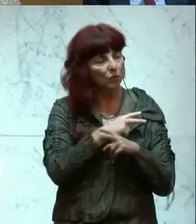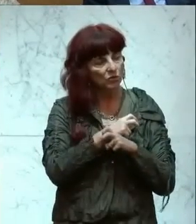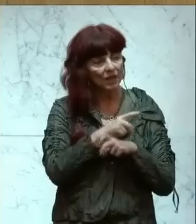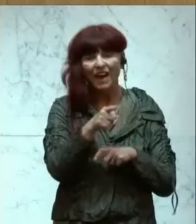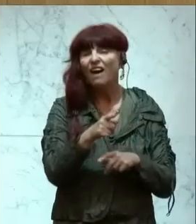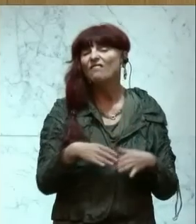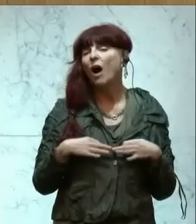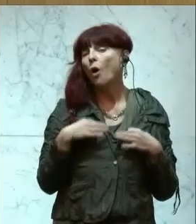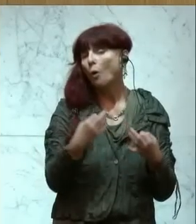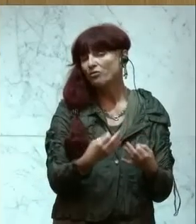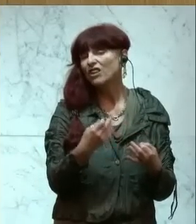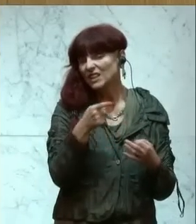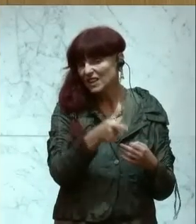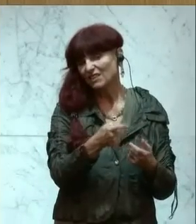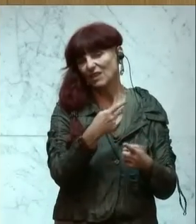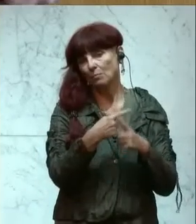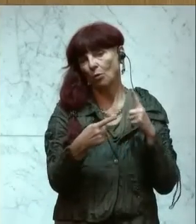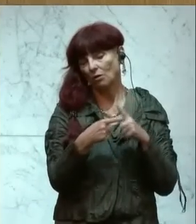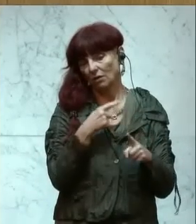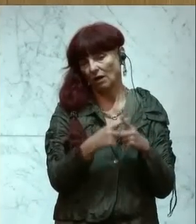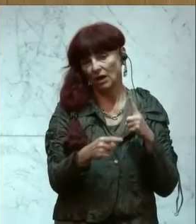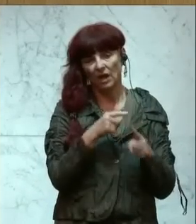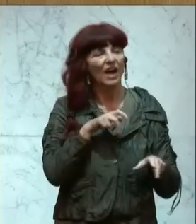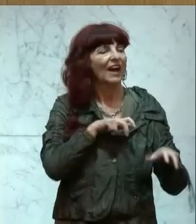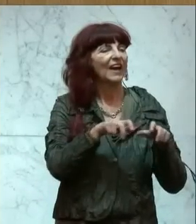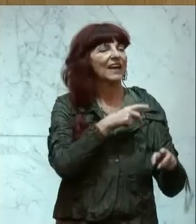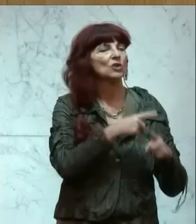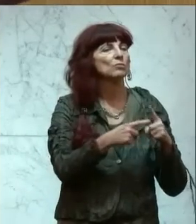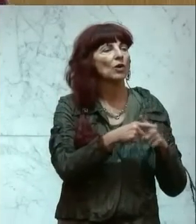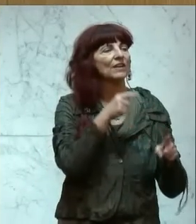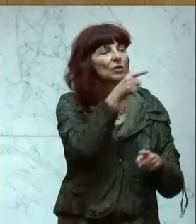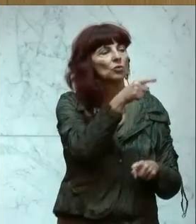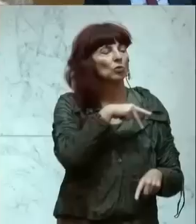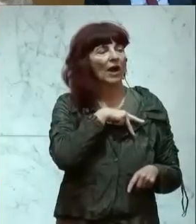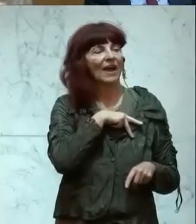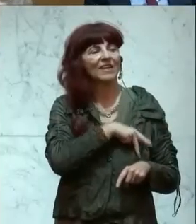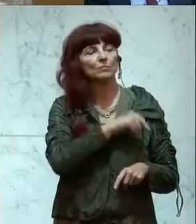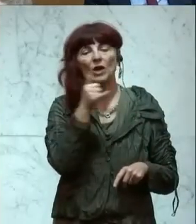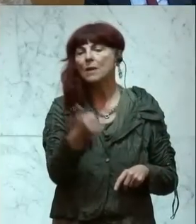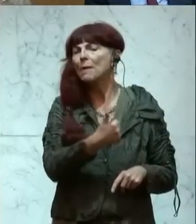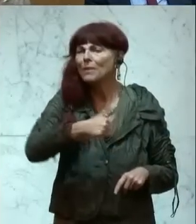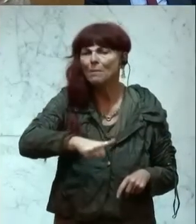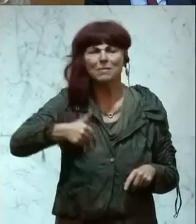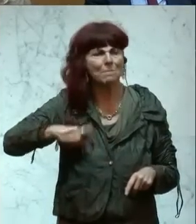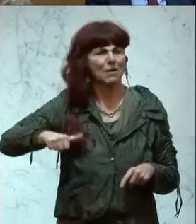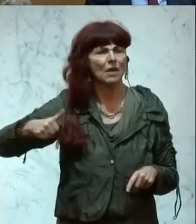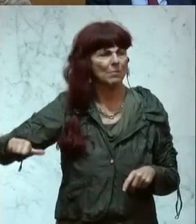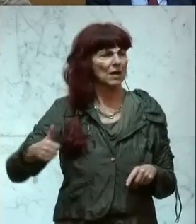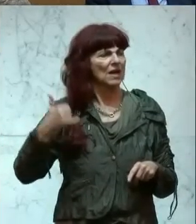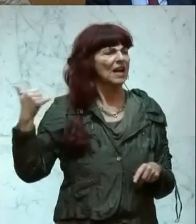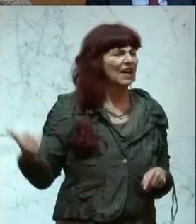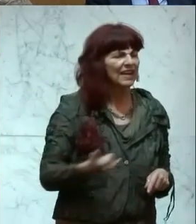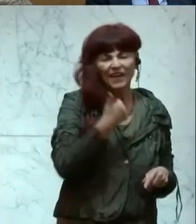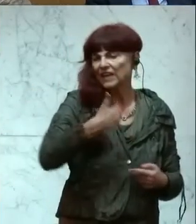Opfer dieser Politik sind, Opfer der Regierungspolitik, wo Sie als SPÖ immer und überall dabei waren. Sie waren bei